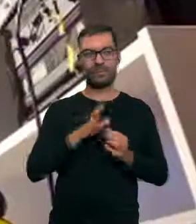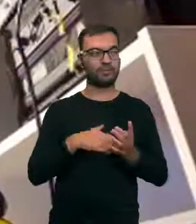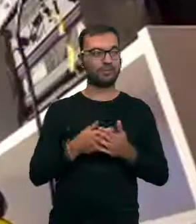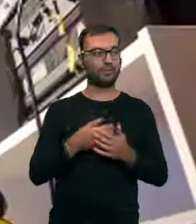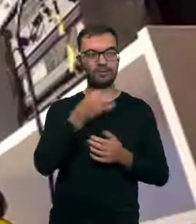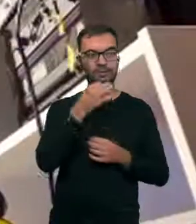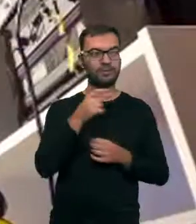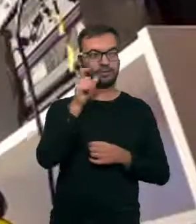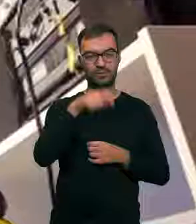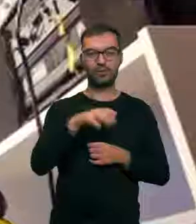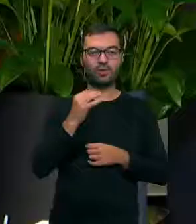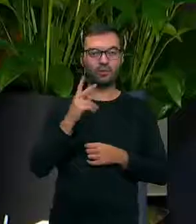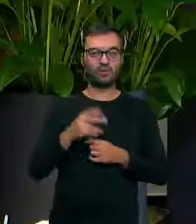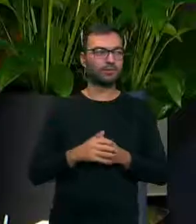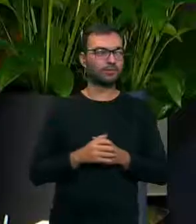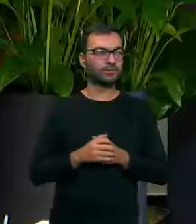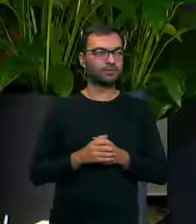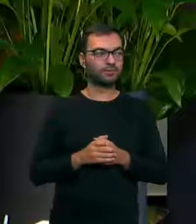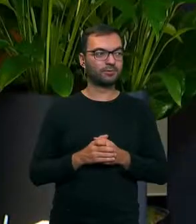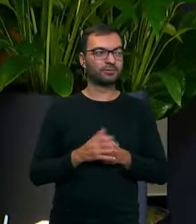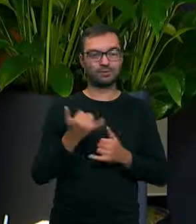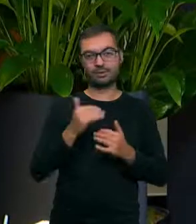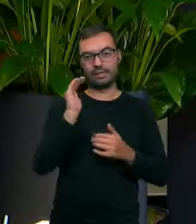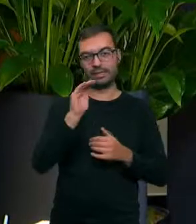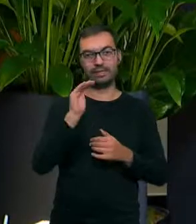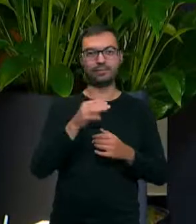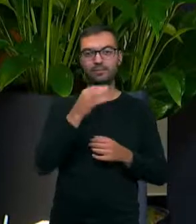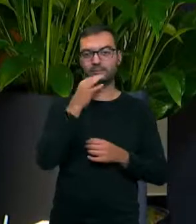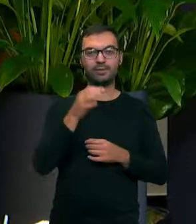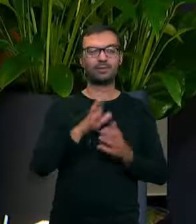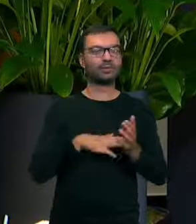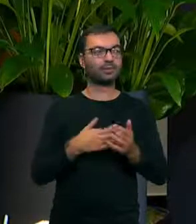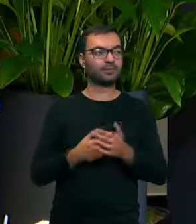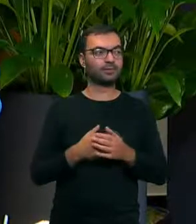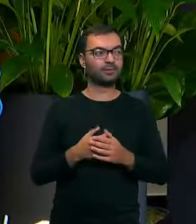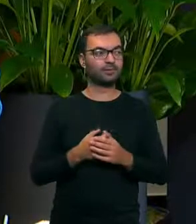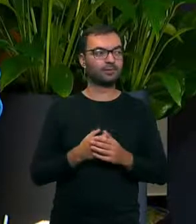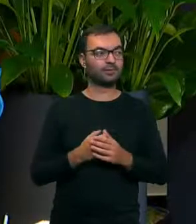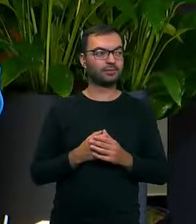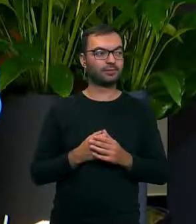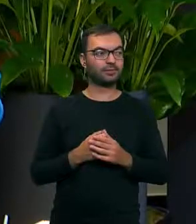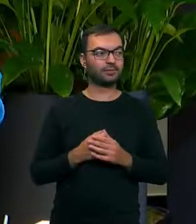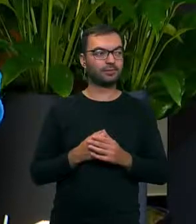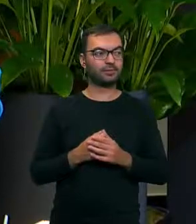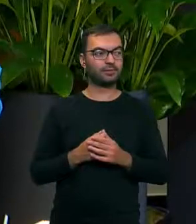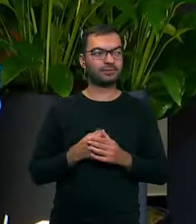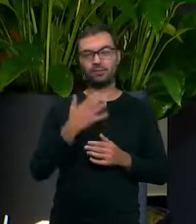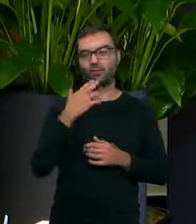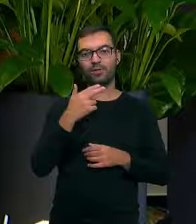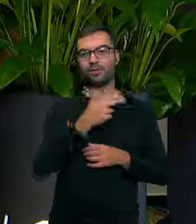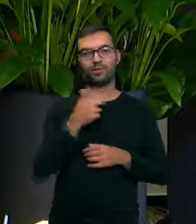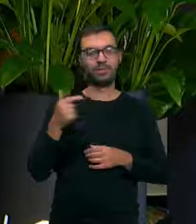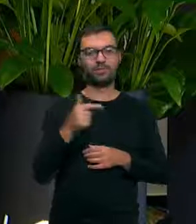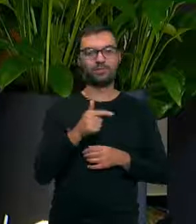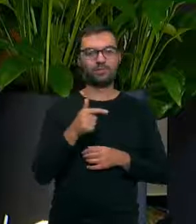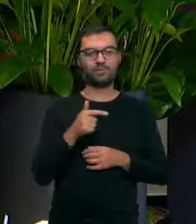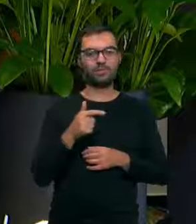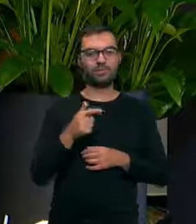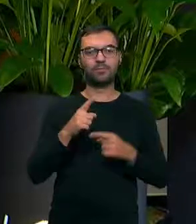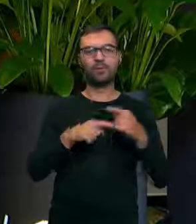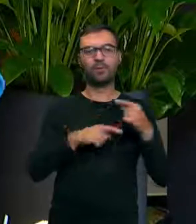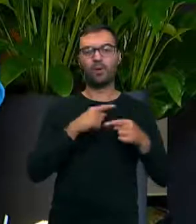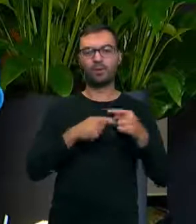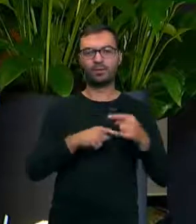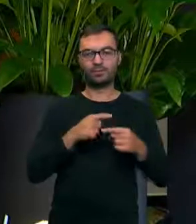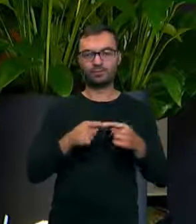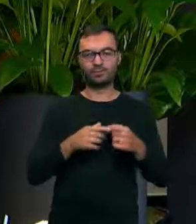jeszcze pytanie do ciebie, Tomek, skoro się dopominasz. Pytanie na przykład takie. Mówiłeś o tym